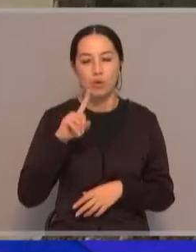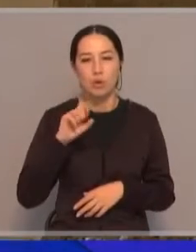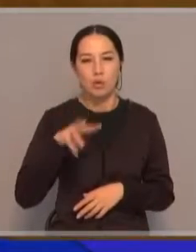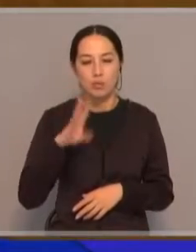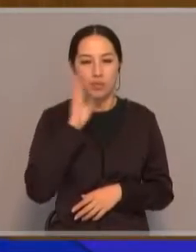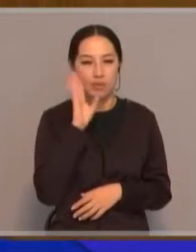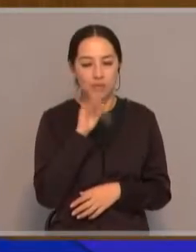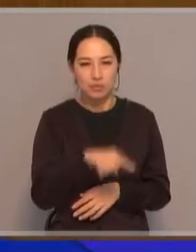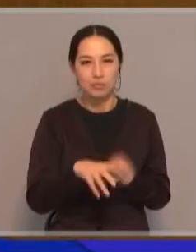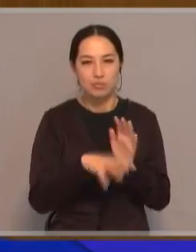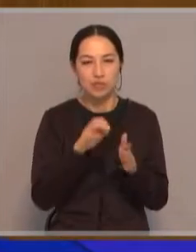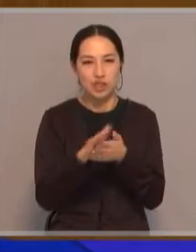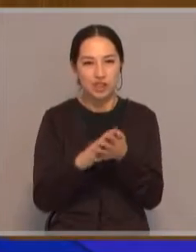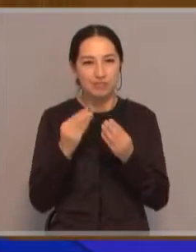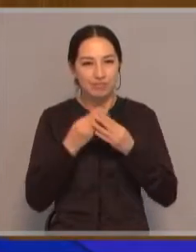байланыу.